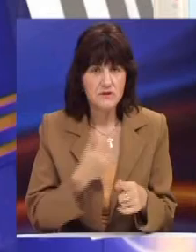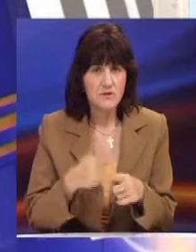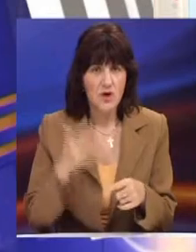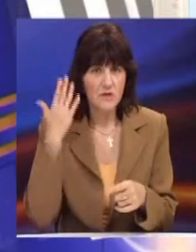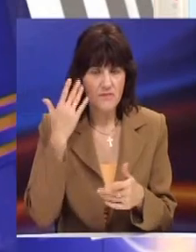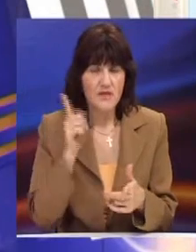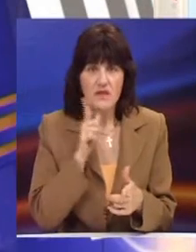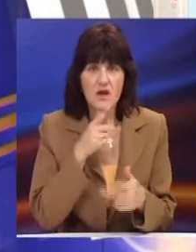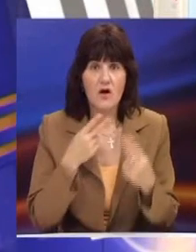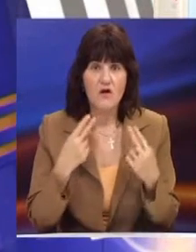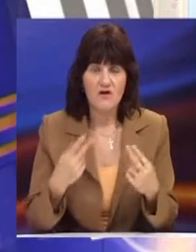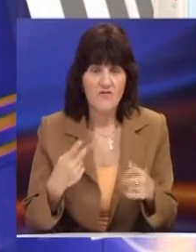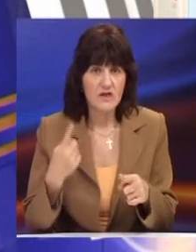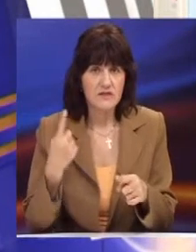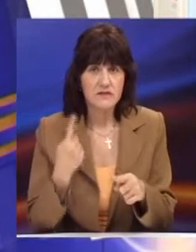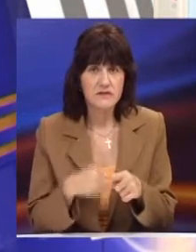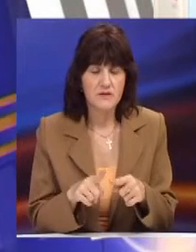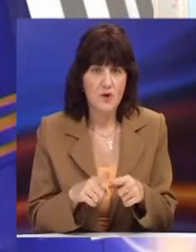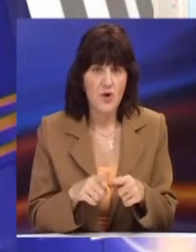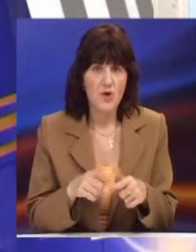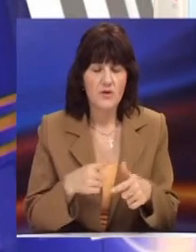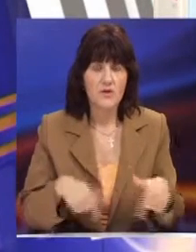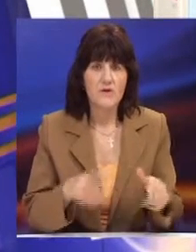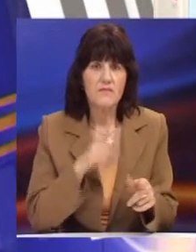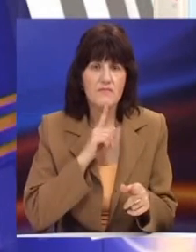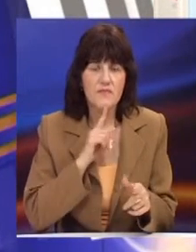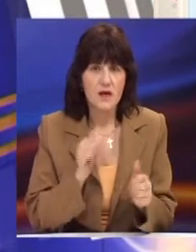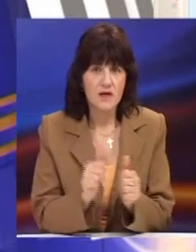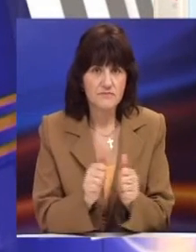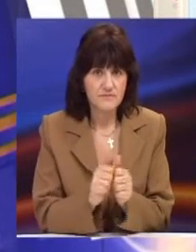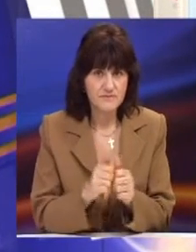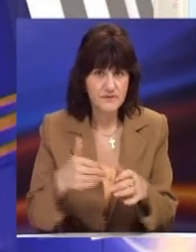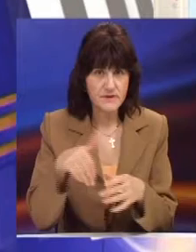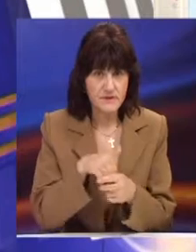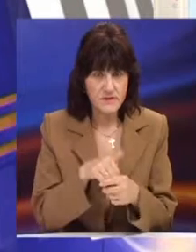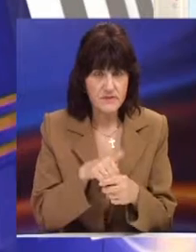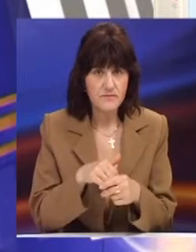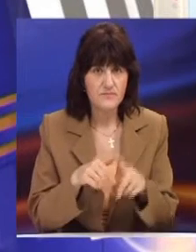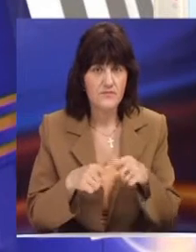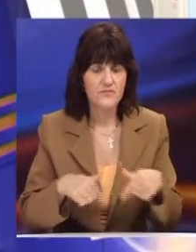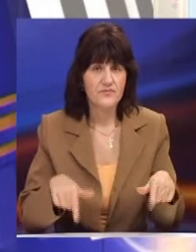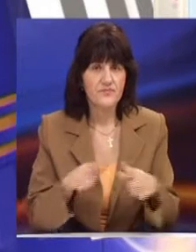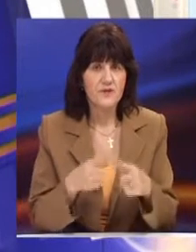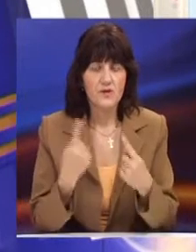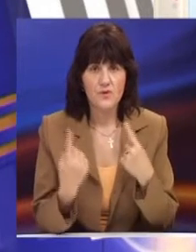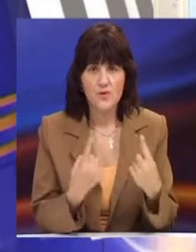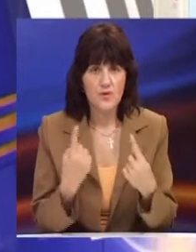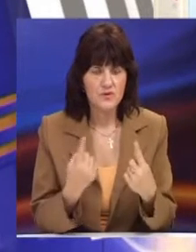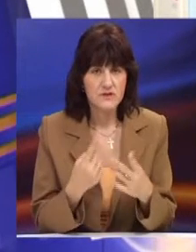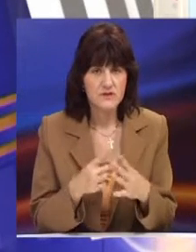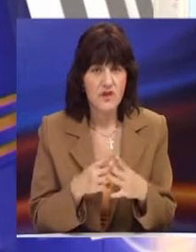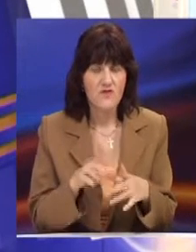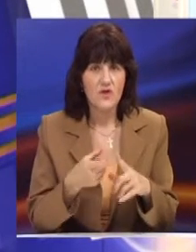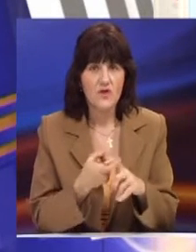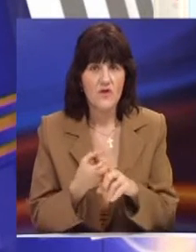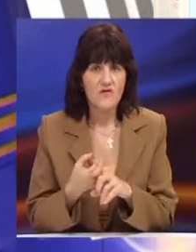što smatramo da je to jako važno s obzirom na skučene mogućnosti zapošljavanja. Kroz ove profile stiču se u stvari